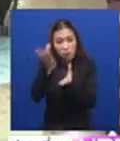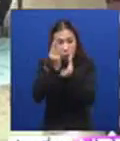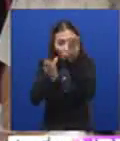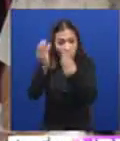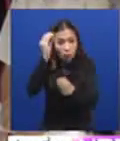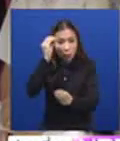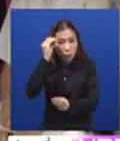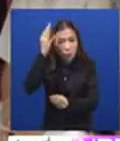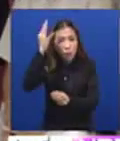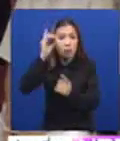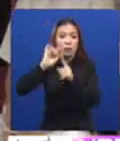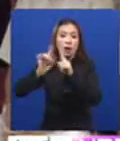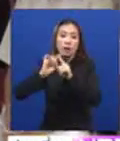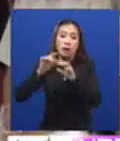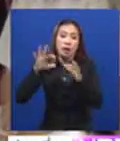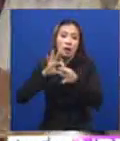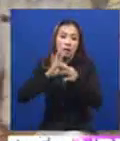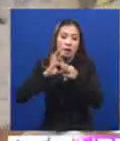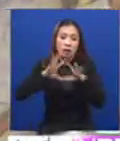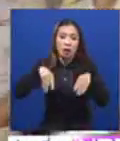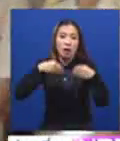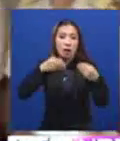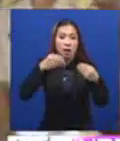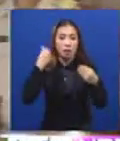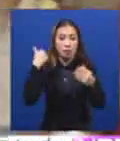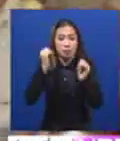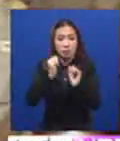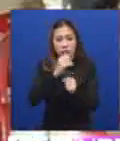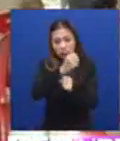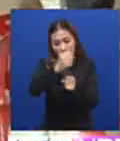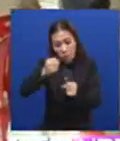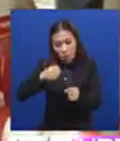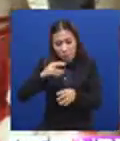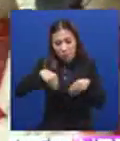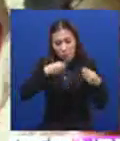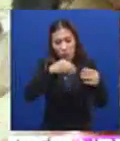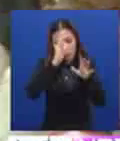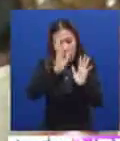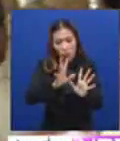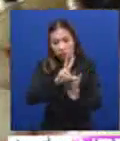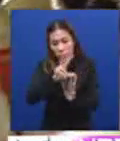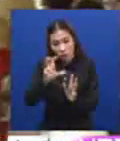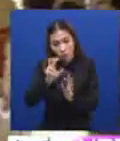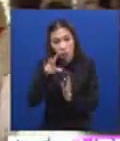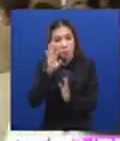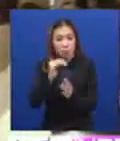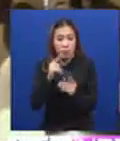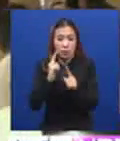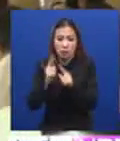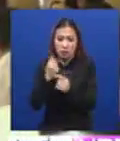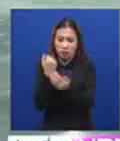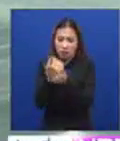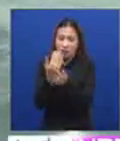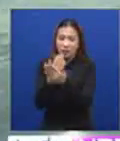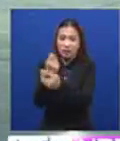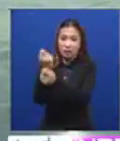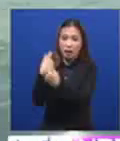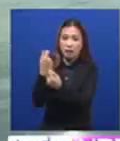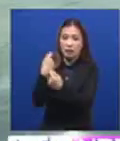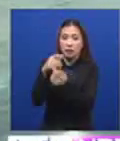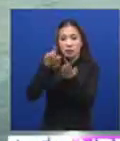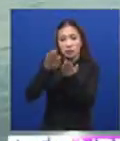SNRKที่ตำบนจงหาร โดยมีการจัดจ้างรายงายกศตกรณ์ในพื้นที่วันละ 300 บาทตามอาตาค่าจ้างขั้นต่ำ